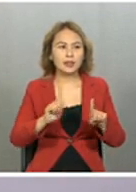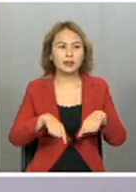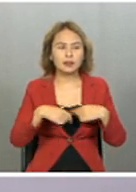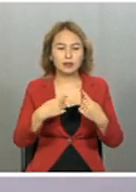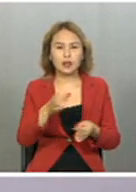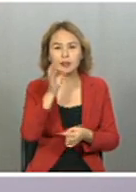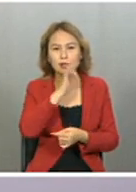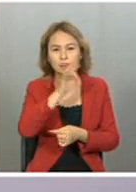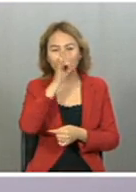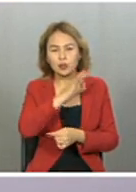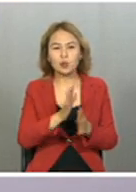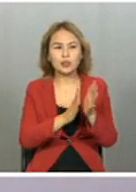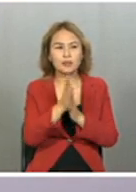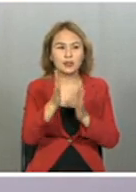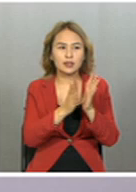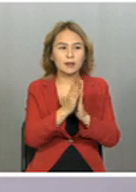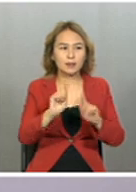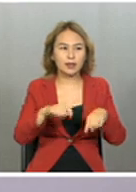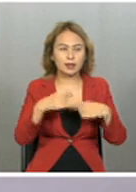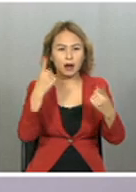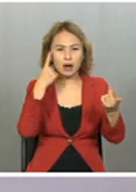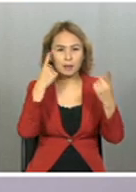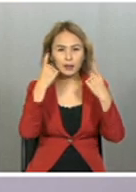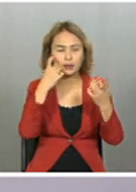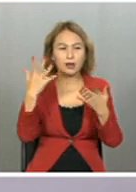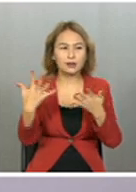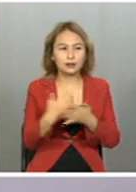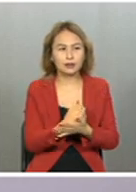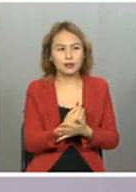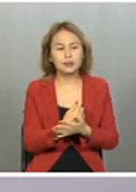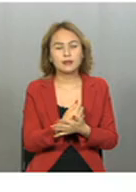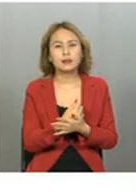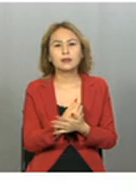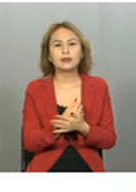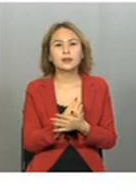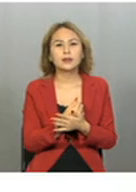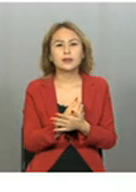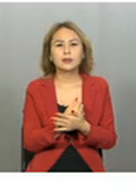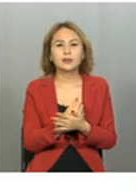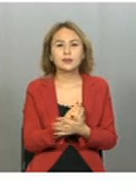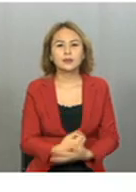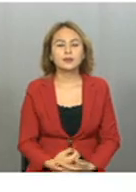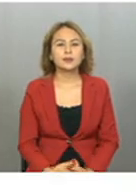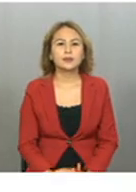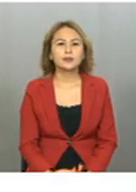дәрілік өсімдіктерге берілген ақпараттарды анықтаңыз.